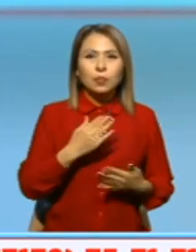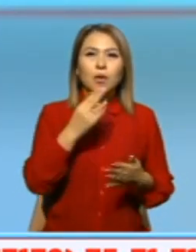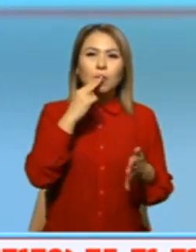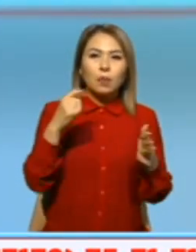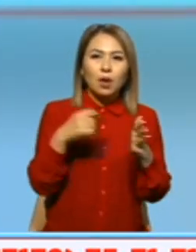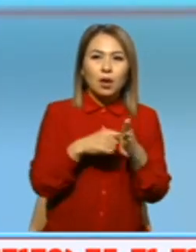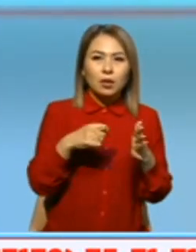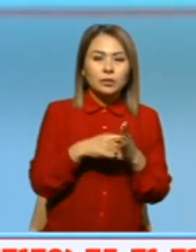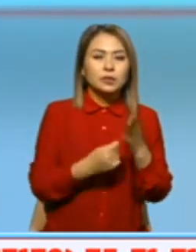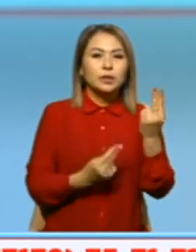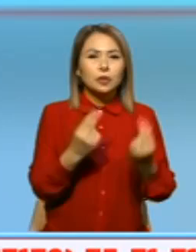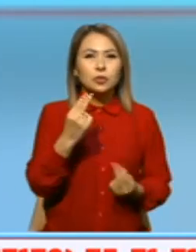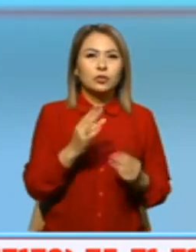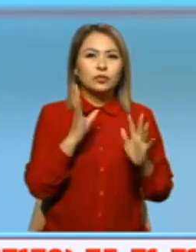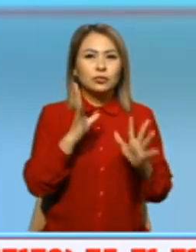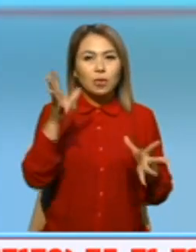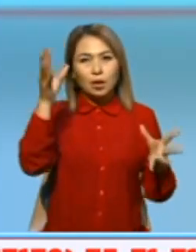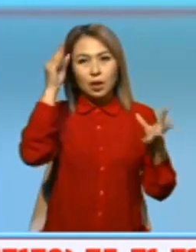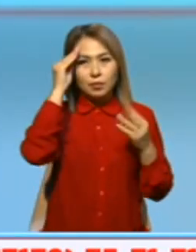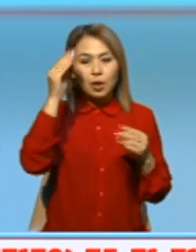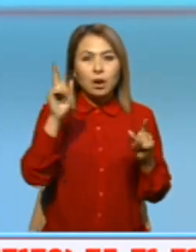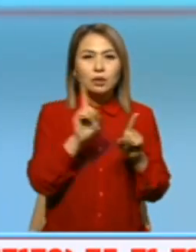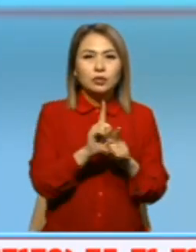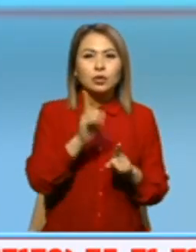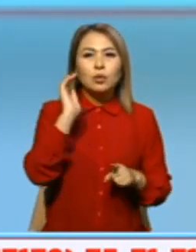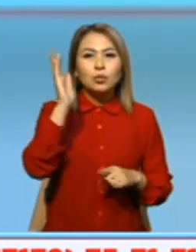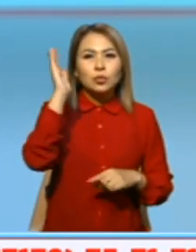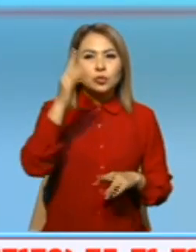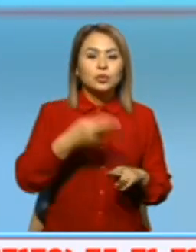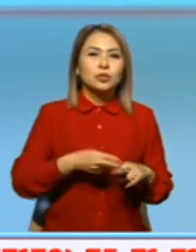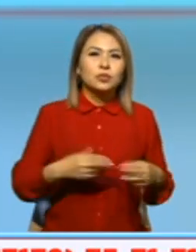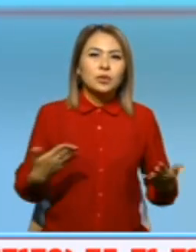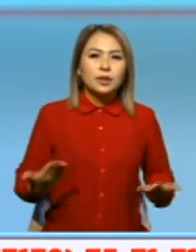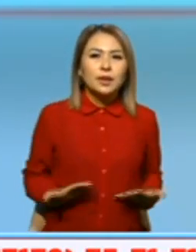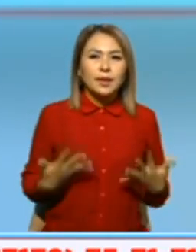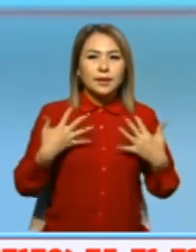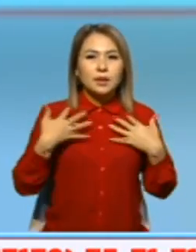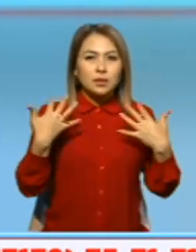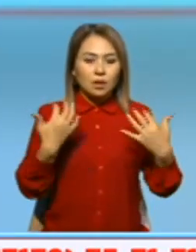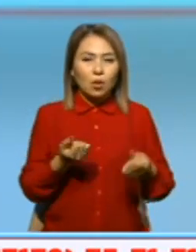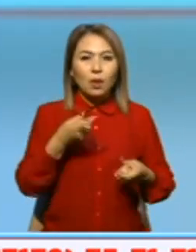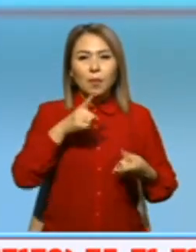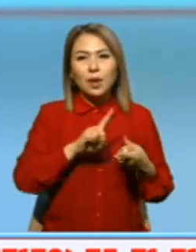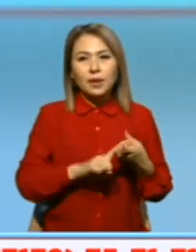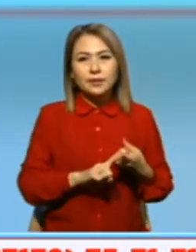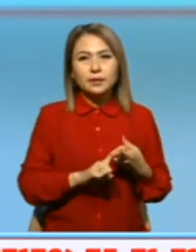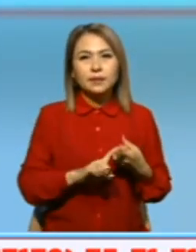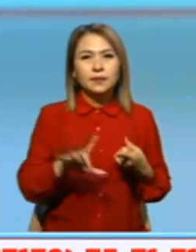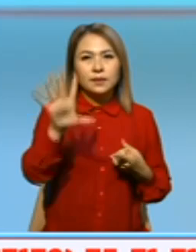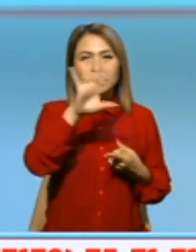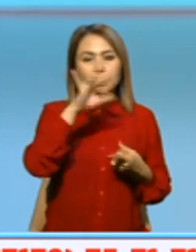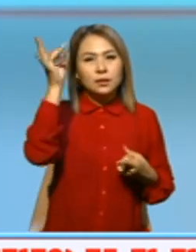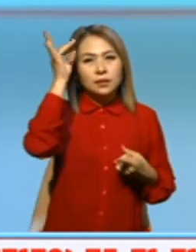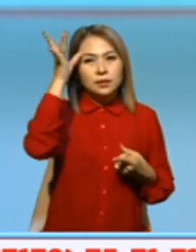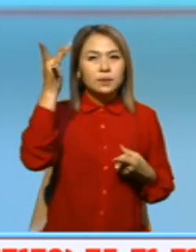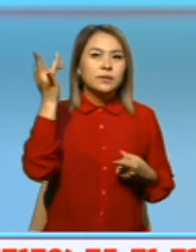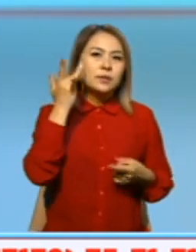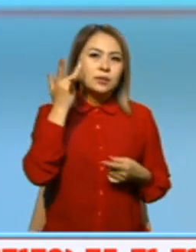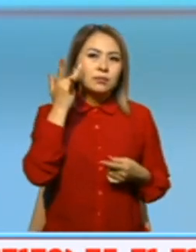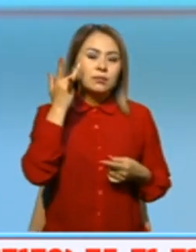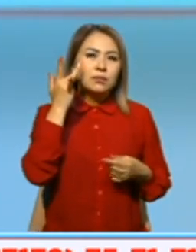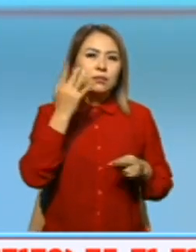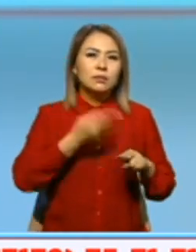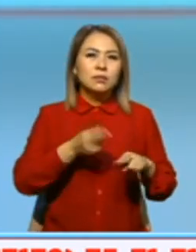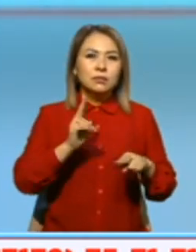алып беру деген ұғымға саяды, ал баланың болашағы оның денсаулығына байланысты екенін бәрлігіміз назардан тыс қалдырмауымыз